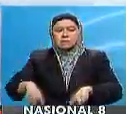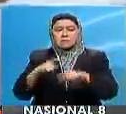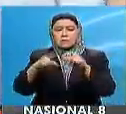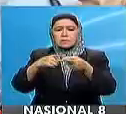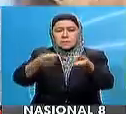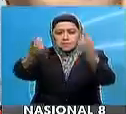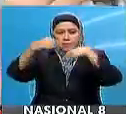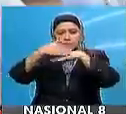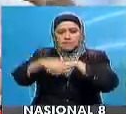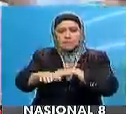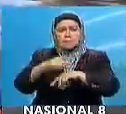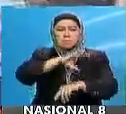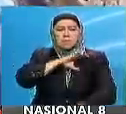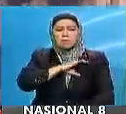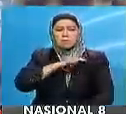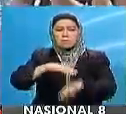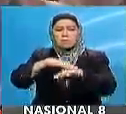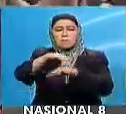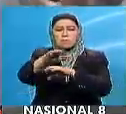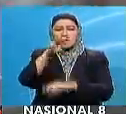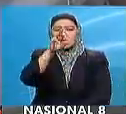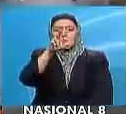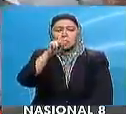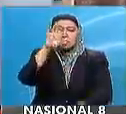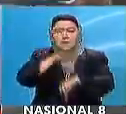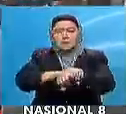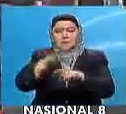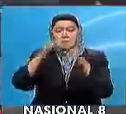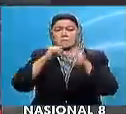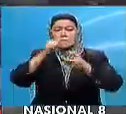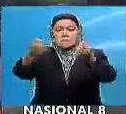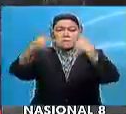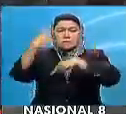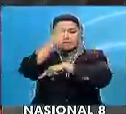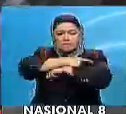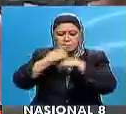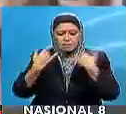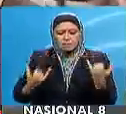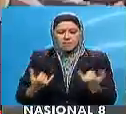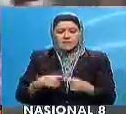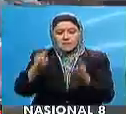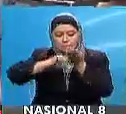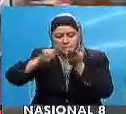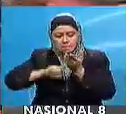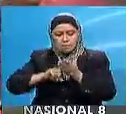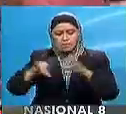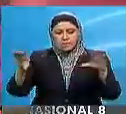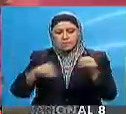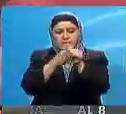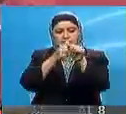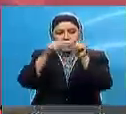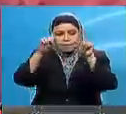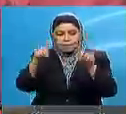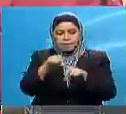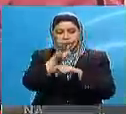mengeluarkan waran tangkap sekiranya dia gagal menghadirkan diri hari ini siasatan di jalan mengikut seksyen 42 akta